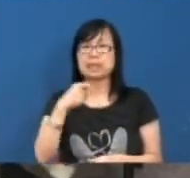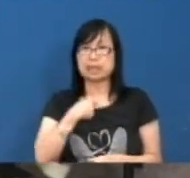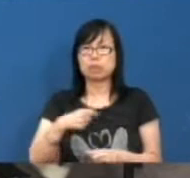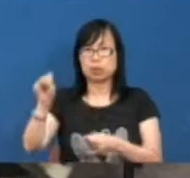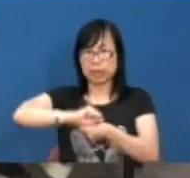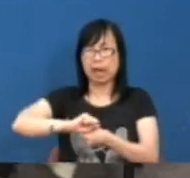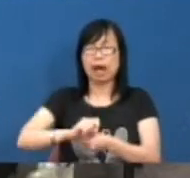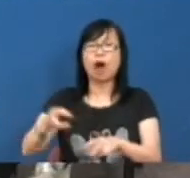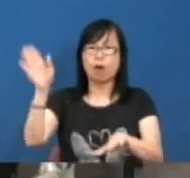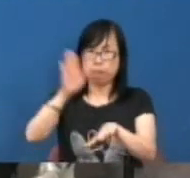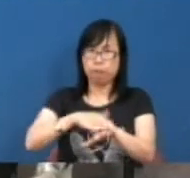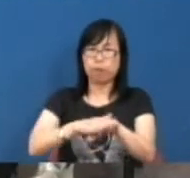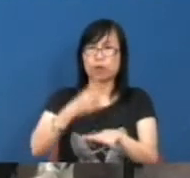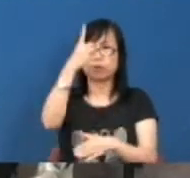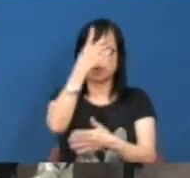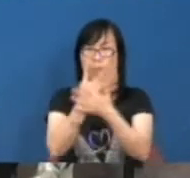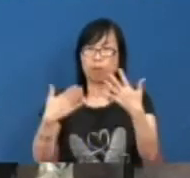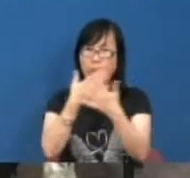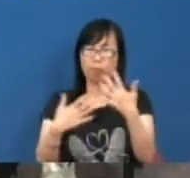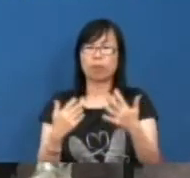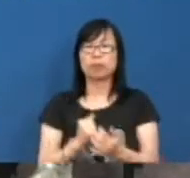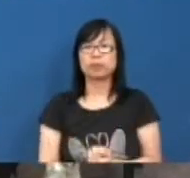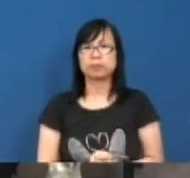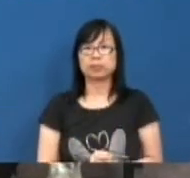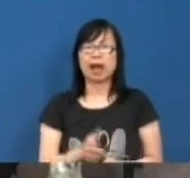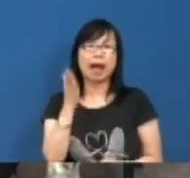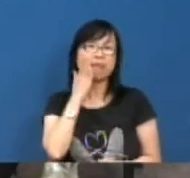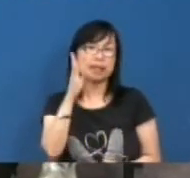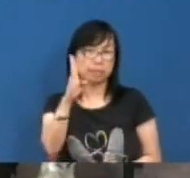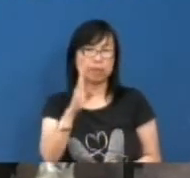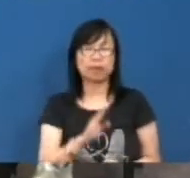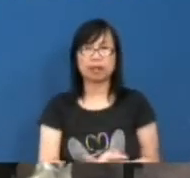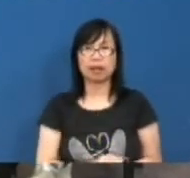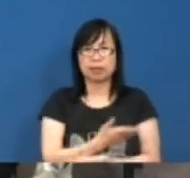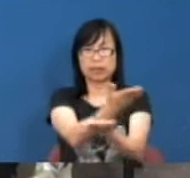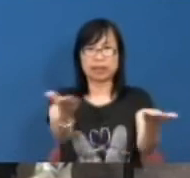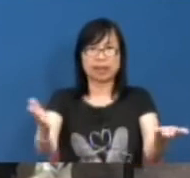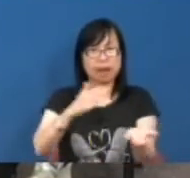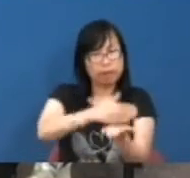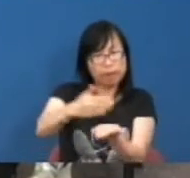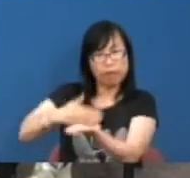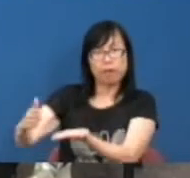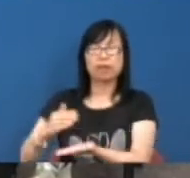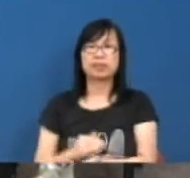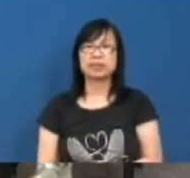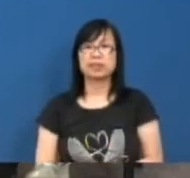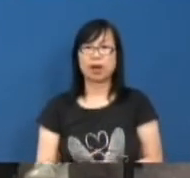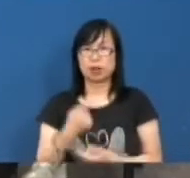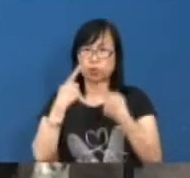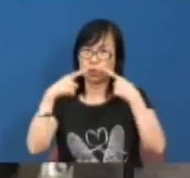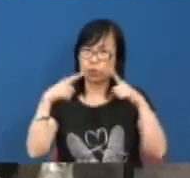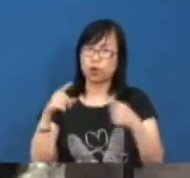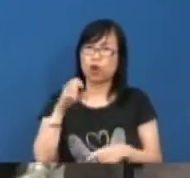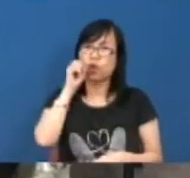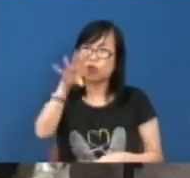哋會 upload 上我哋嘅網頁啦，同埋我哋嘅 Facebook 啦，到時同大家一齊分享。咁呢首歌咧，我哋會